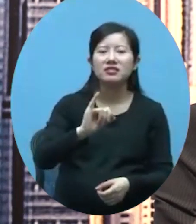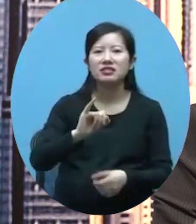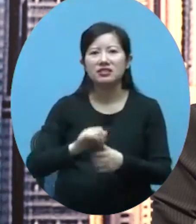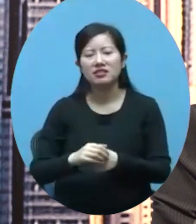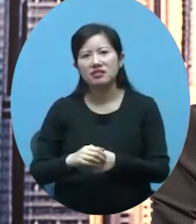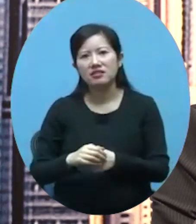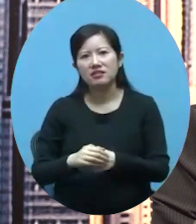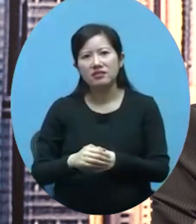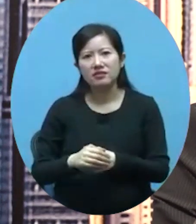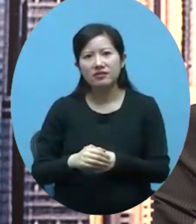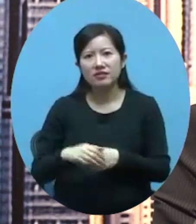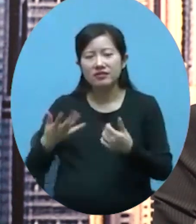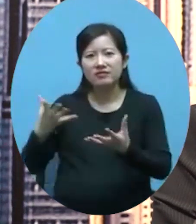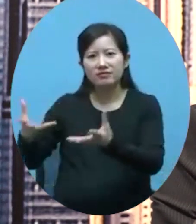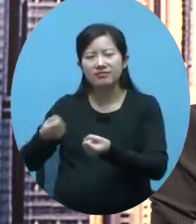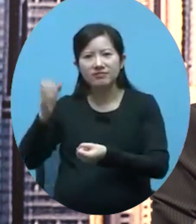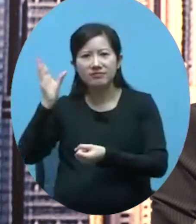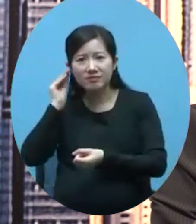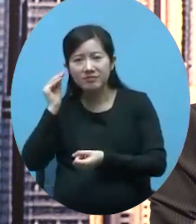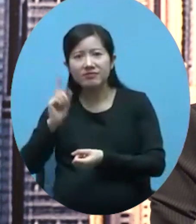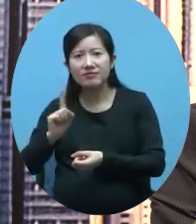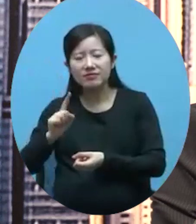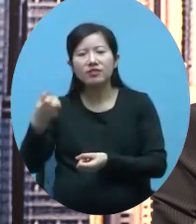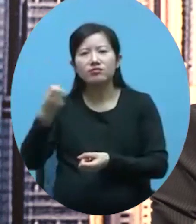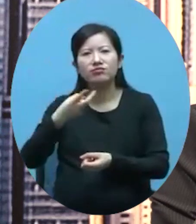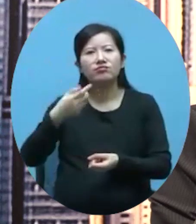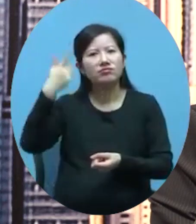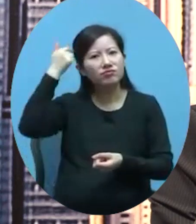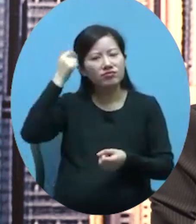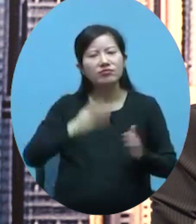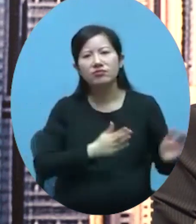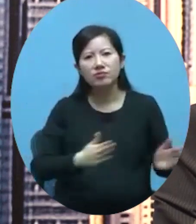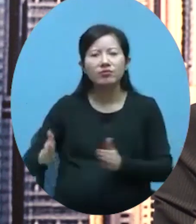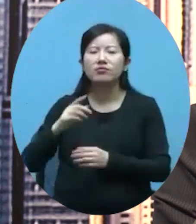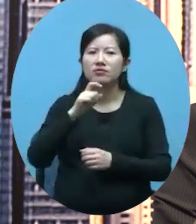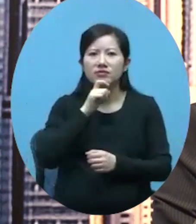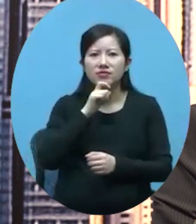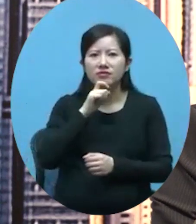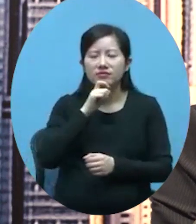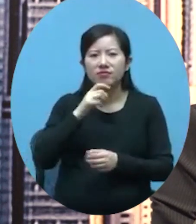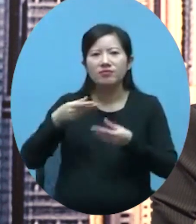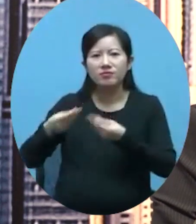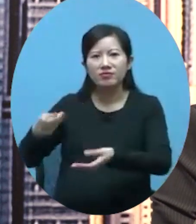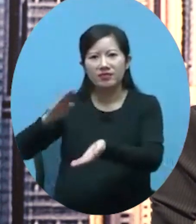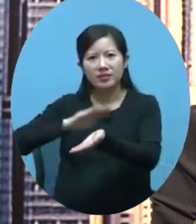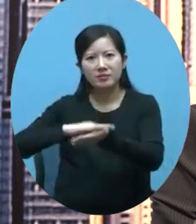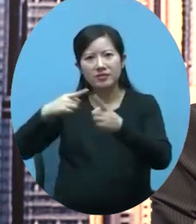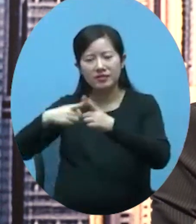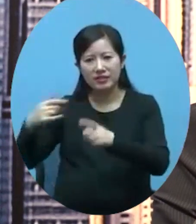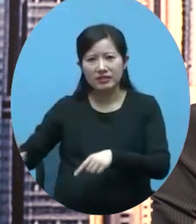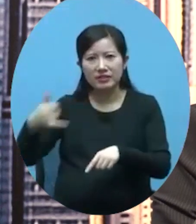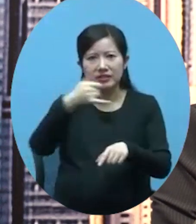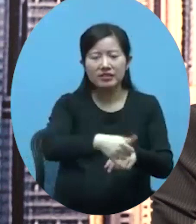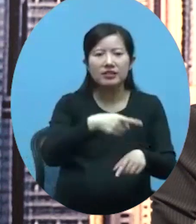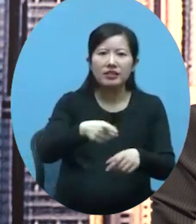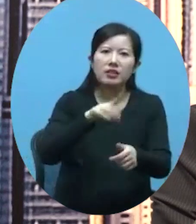资料之后作出适当的安排令到我们所有的病人去到每一急诊室应该是得到